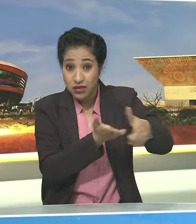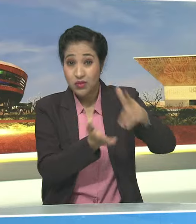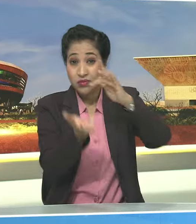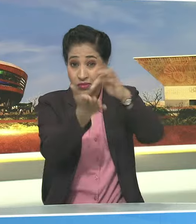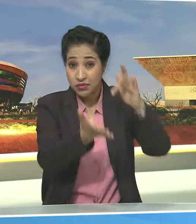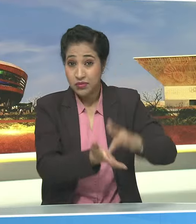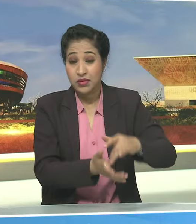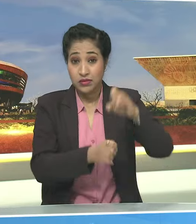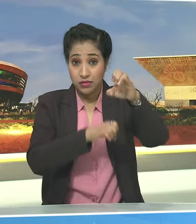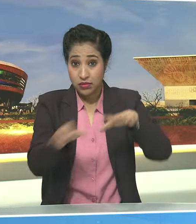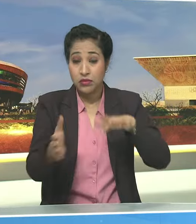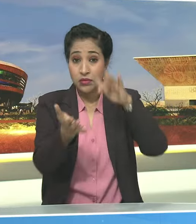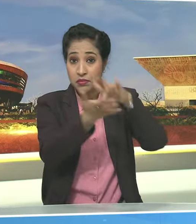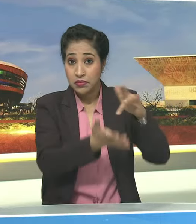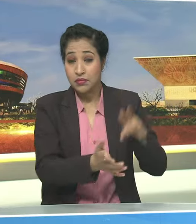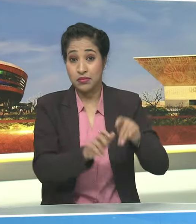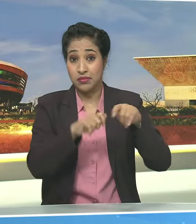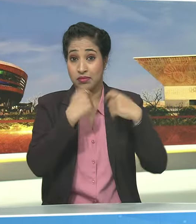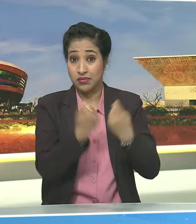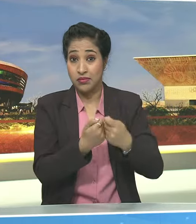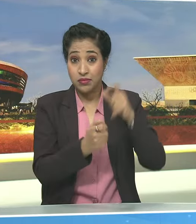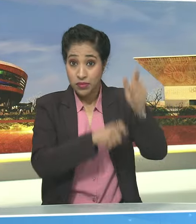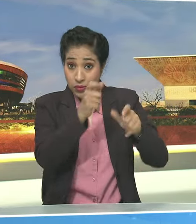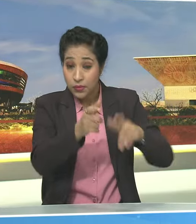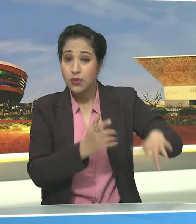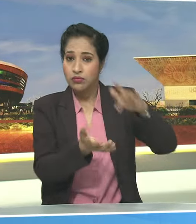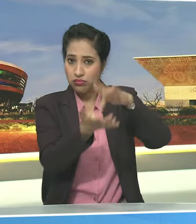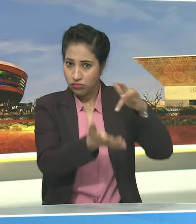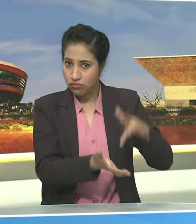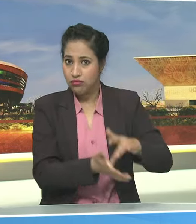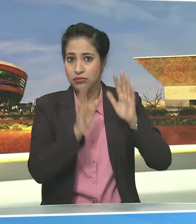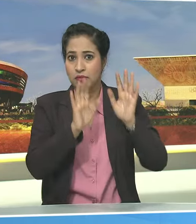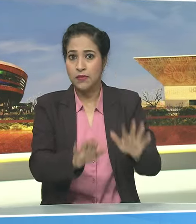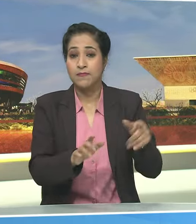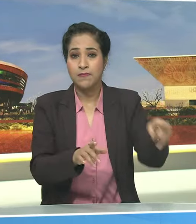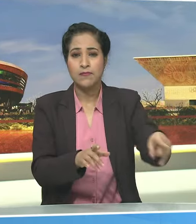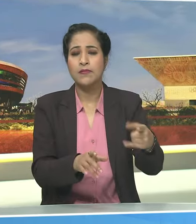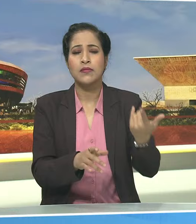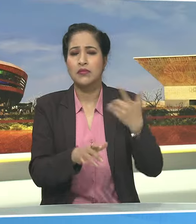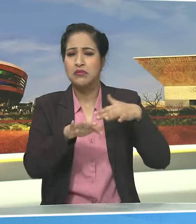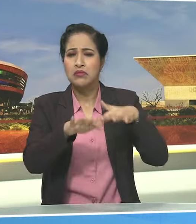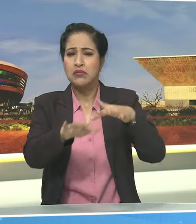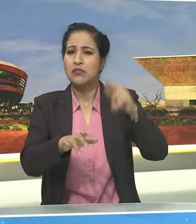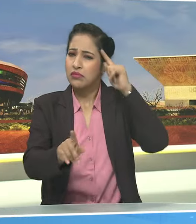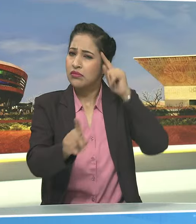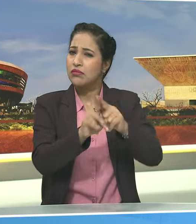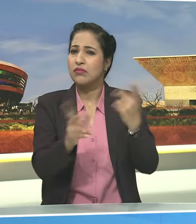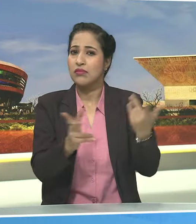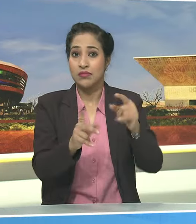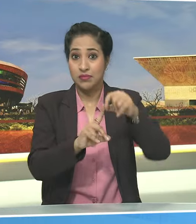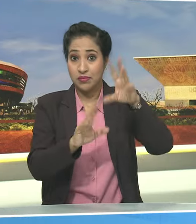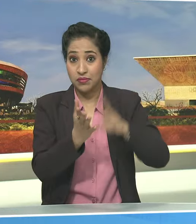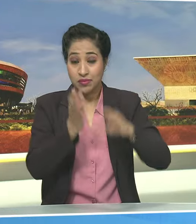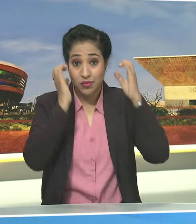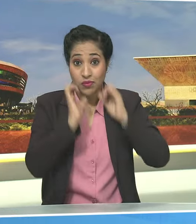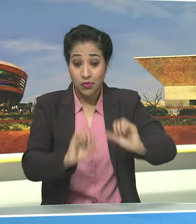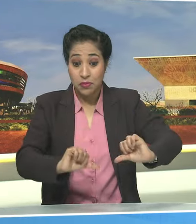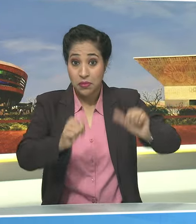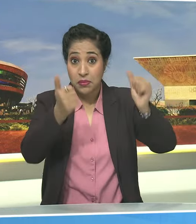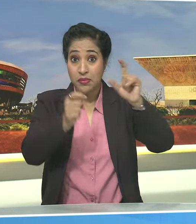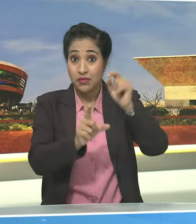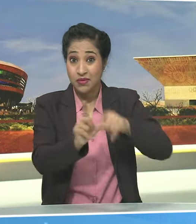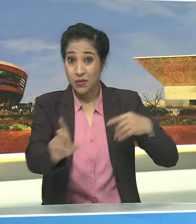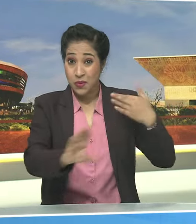शहर के हर बूथ पर पार्टी कार्यकर्ताओं की मौजूदगी रहेगी इस अभियान के तहत पार्टी के नेता मोदी सरकार की उपलब्धियों